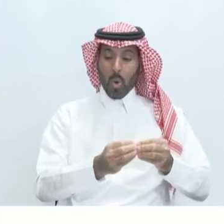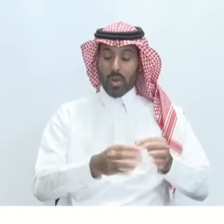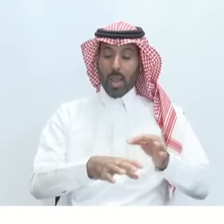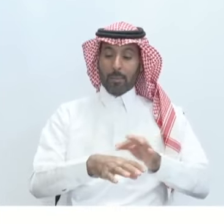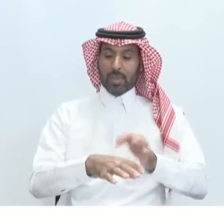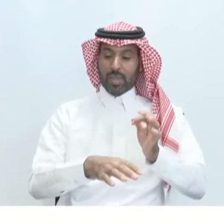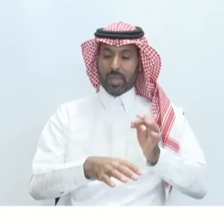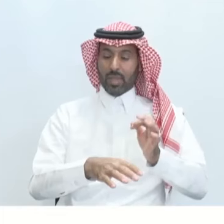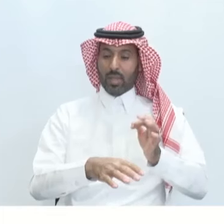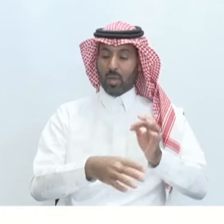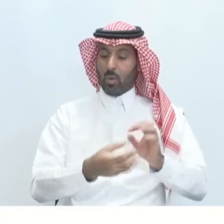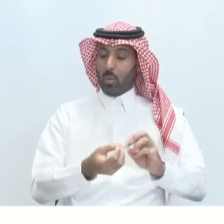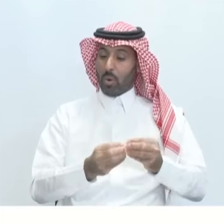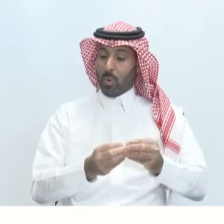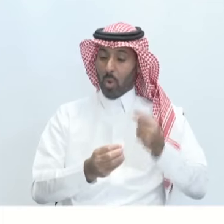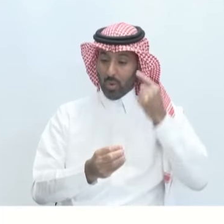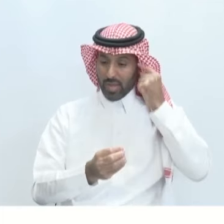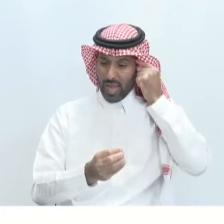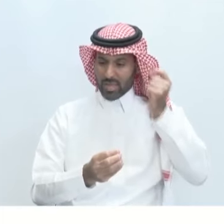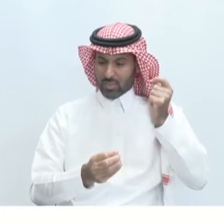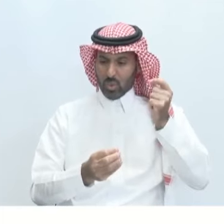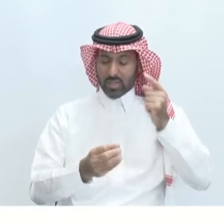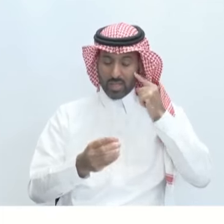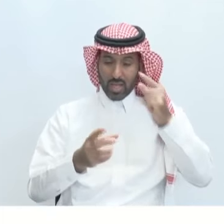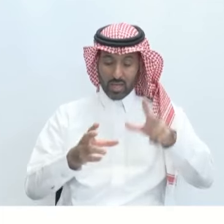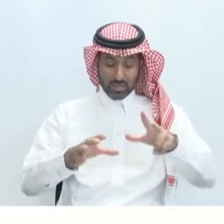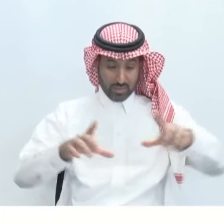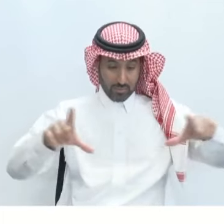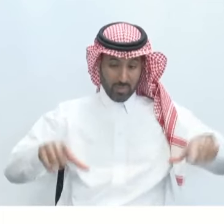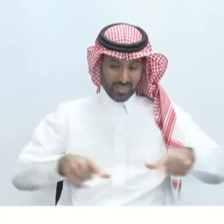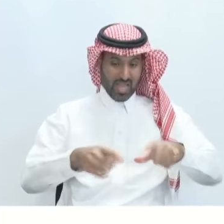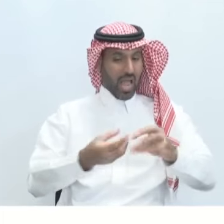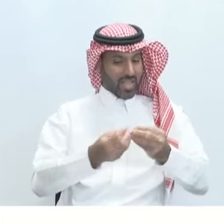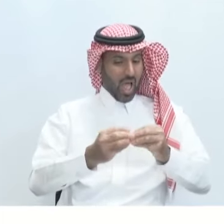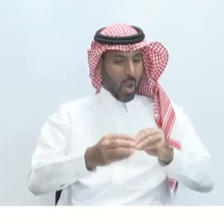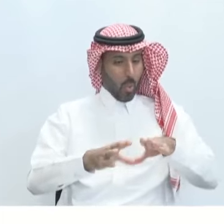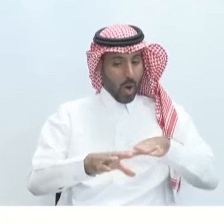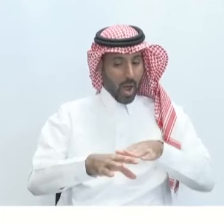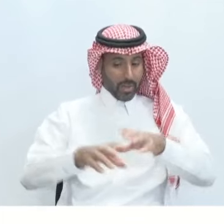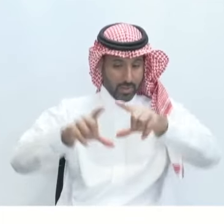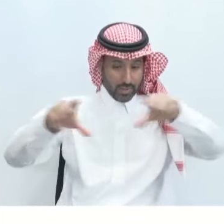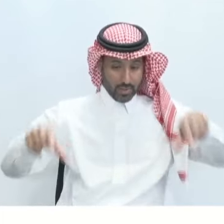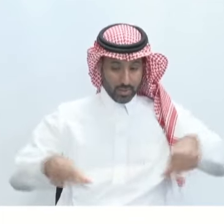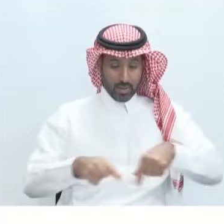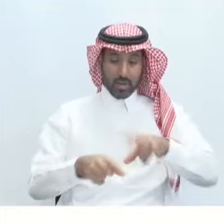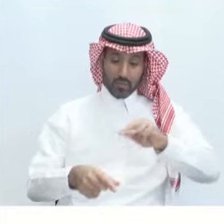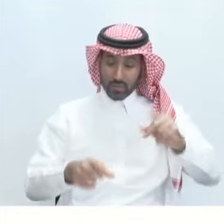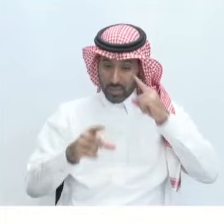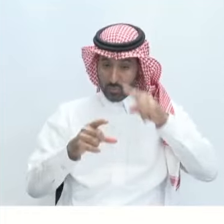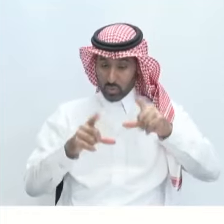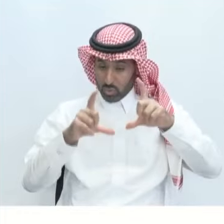واخرى باللون الاسود الى خريطه مساحات الالوان كما تشاهد في هذه